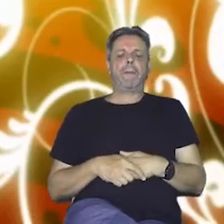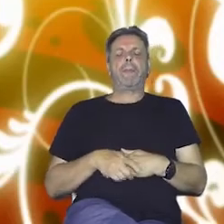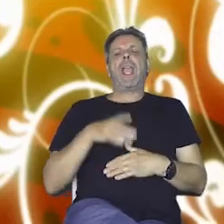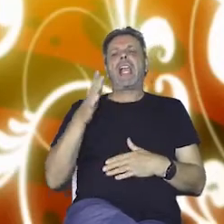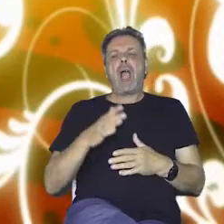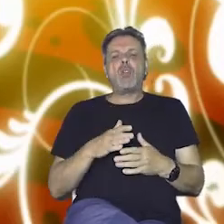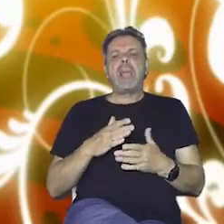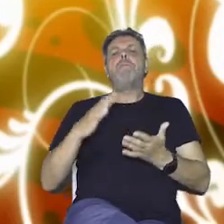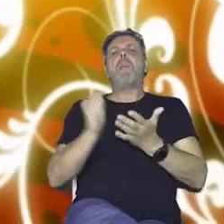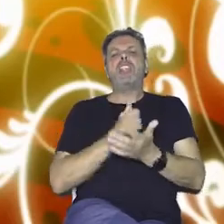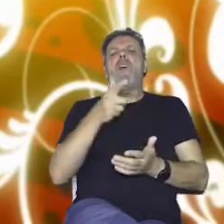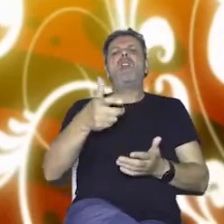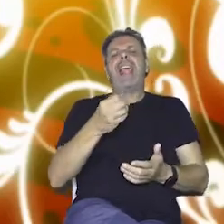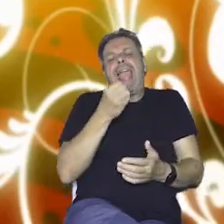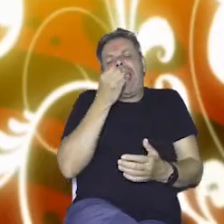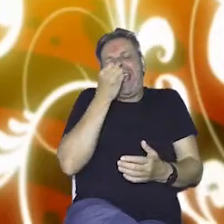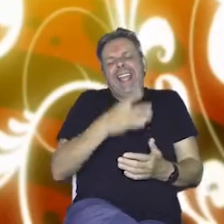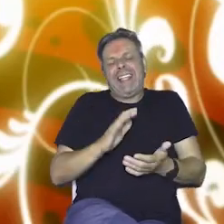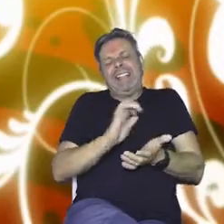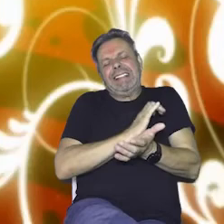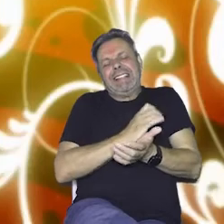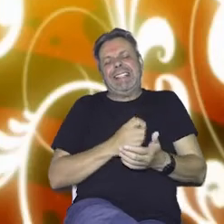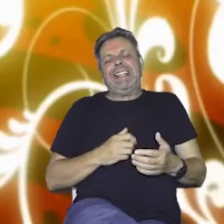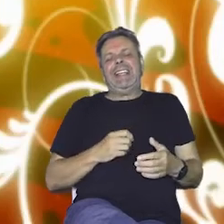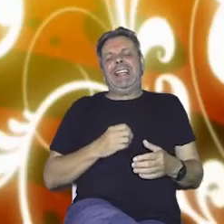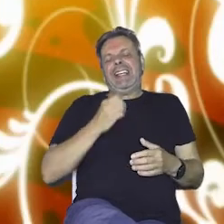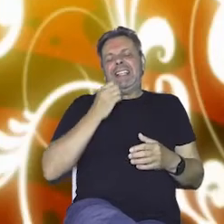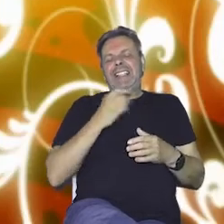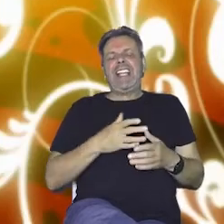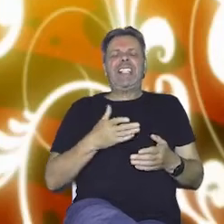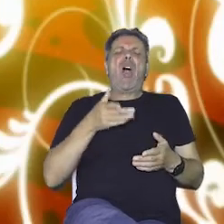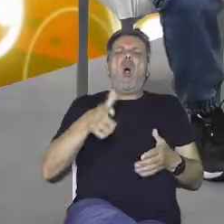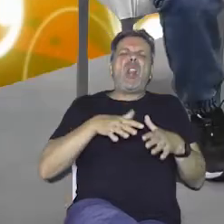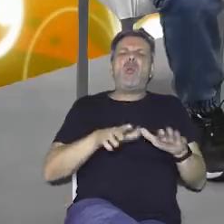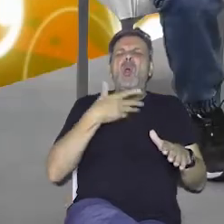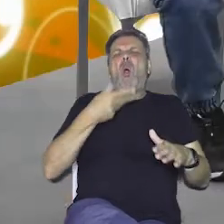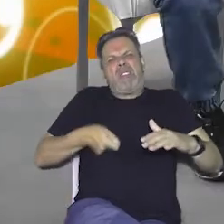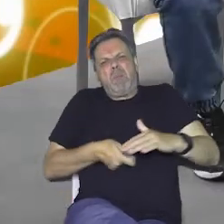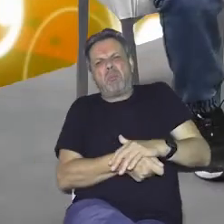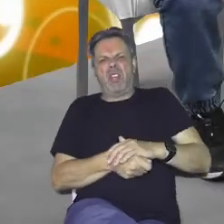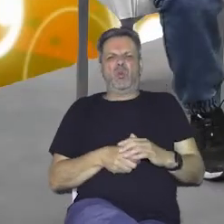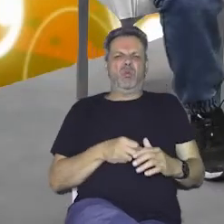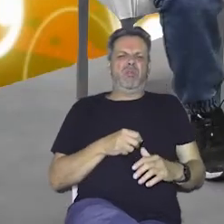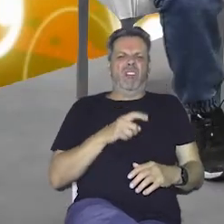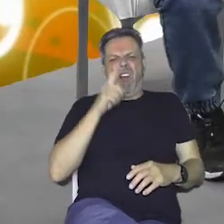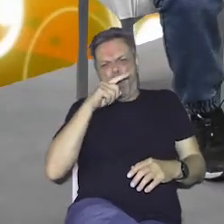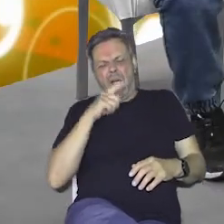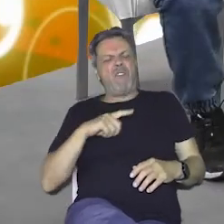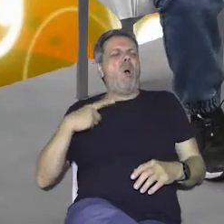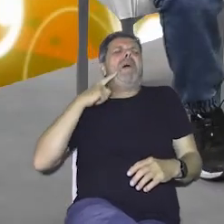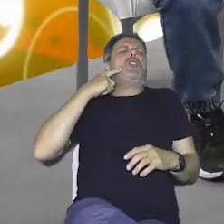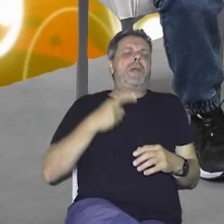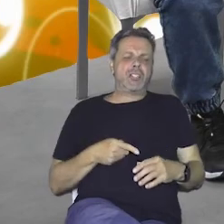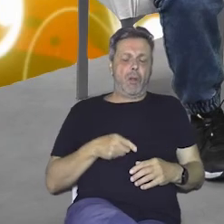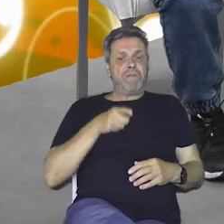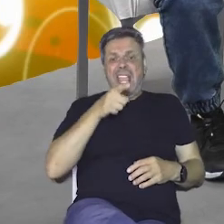Zlice. Dobro si rekao. Kad navladamo zlice, čovječe, one koje ti podmeću lukavo, bezobrazno. Da, a u stvari